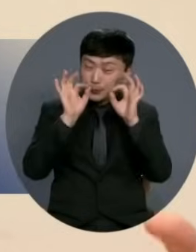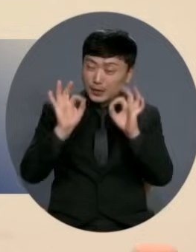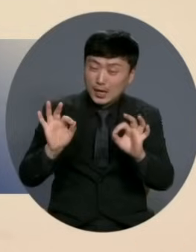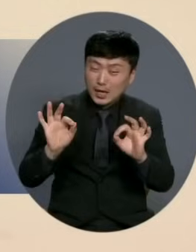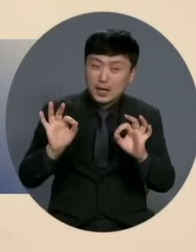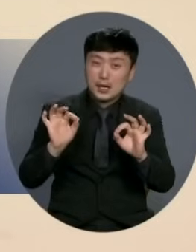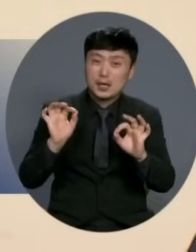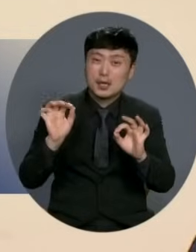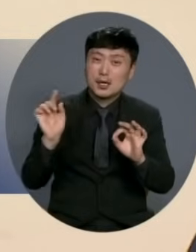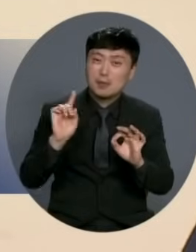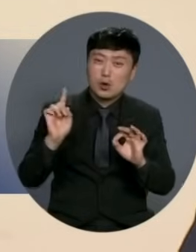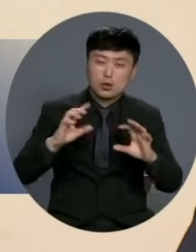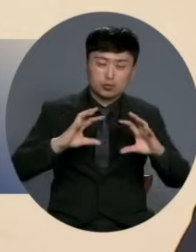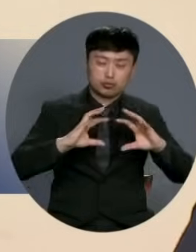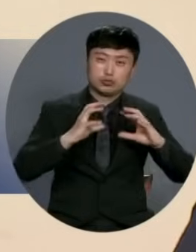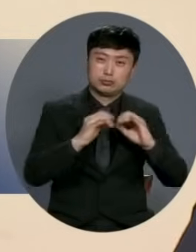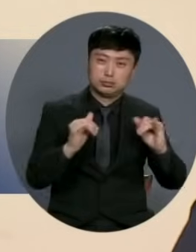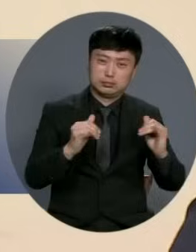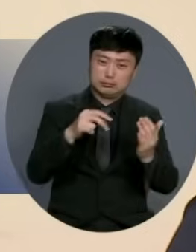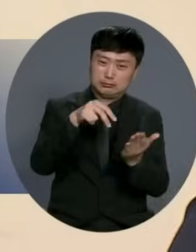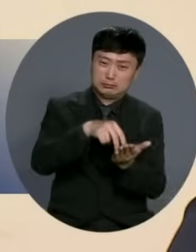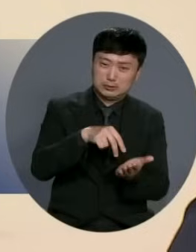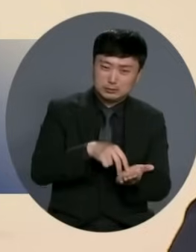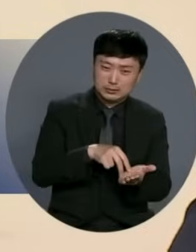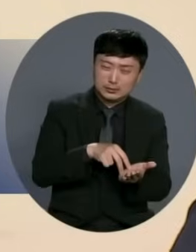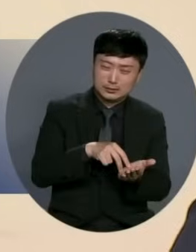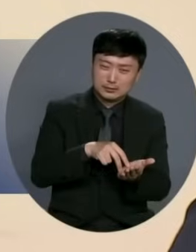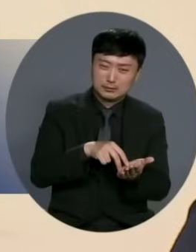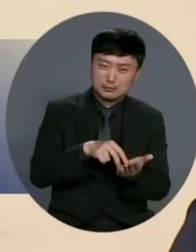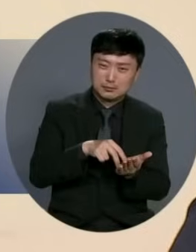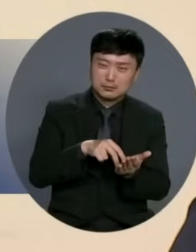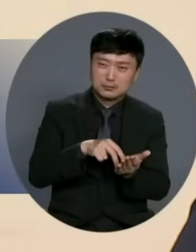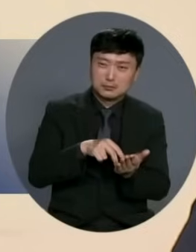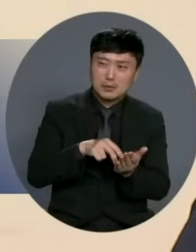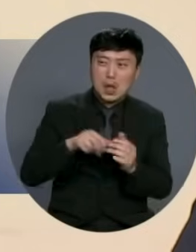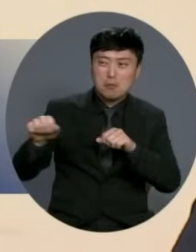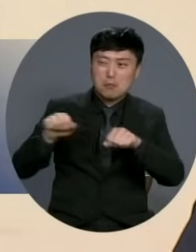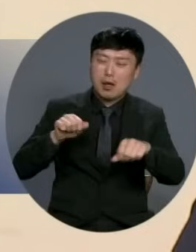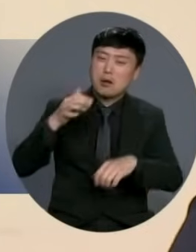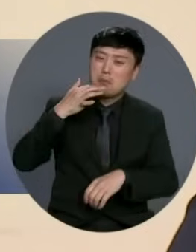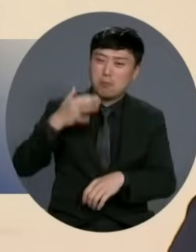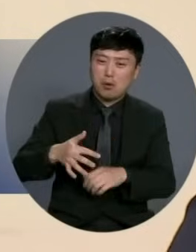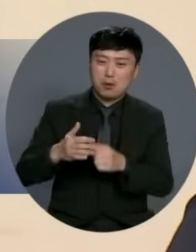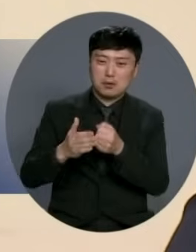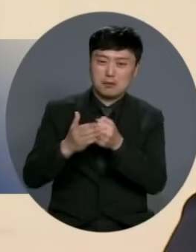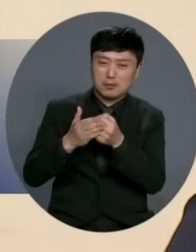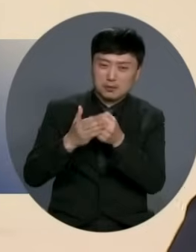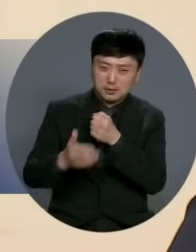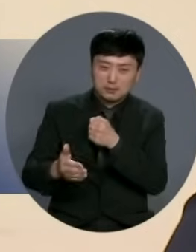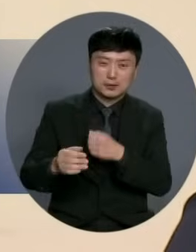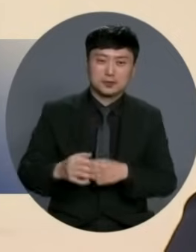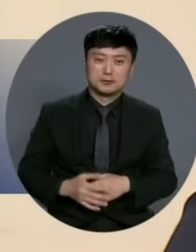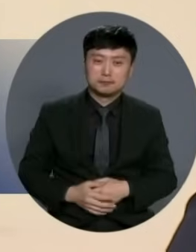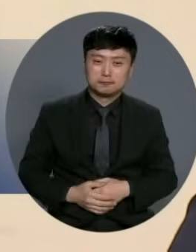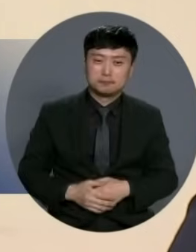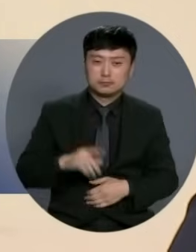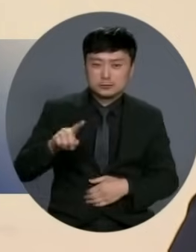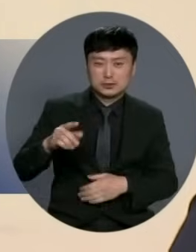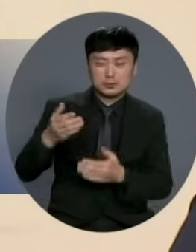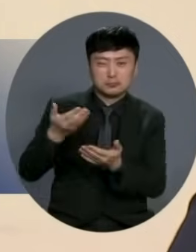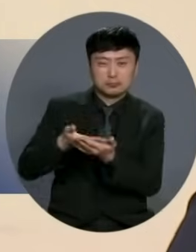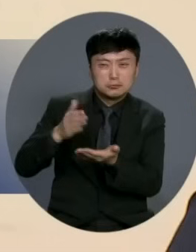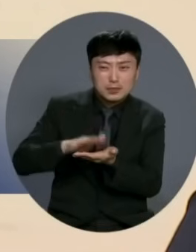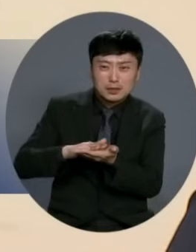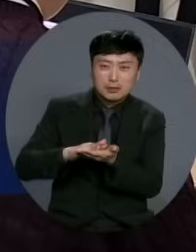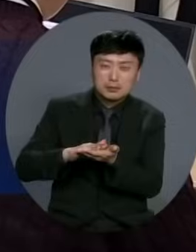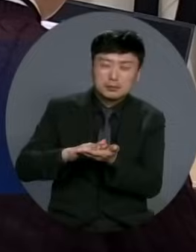그런 일반 국민들의 통상적인 기대만큼도 가는 경우가 드물었기 때문에 통상적인 기대를 뛰어넘는 수준의 변화가 있을 거라고